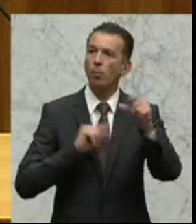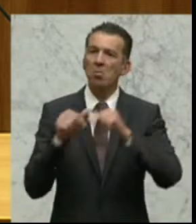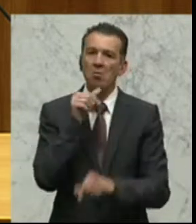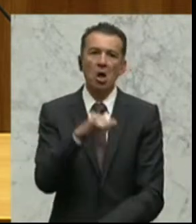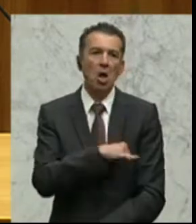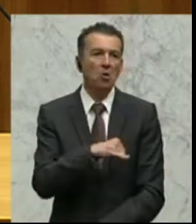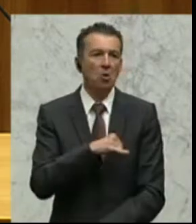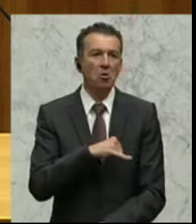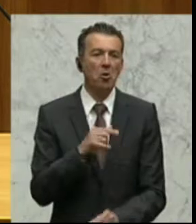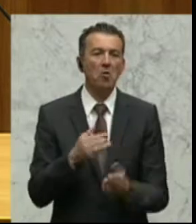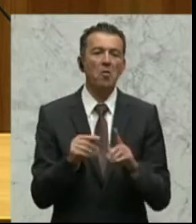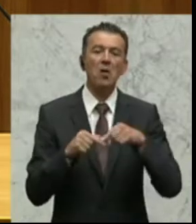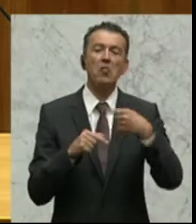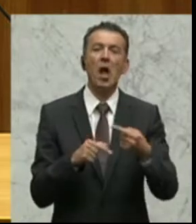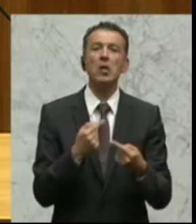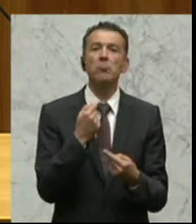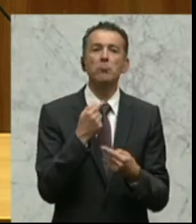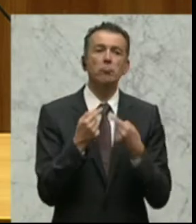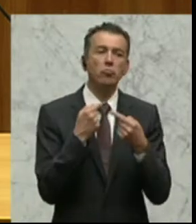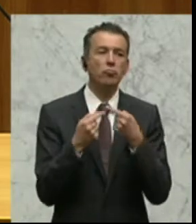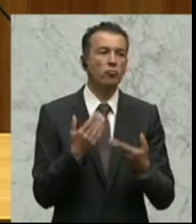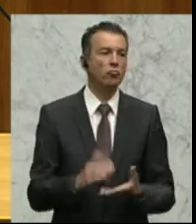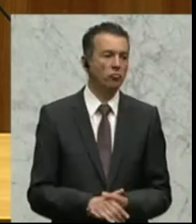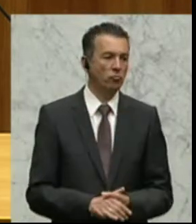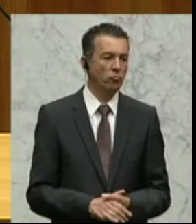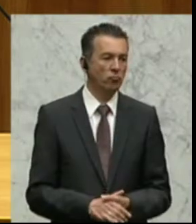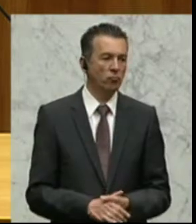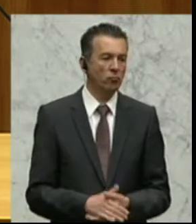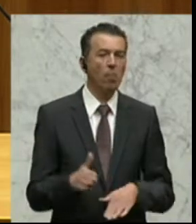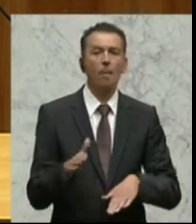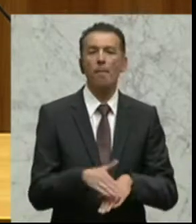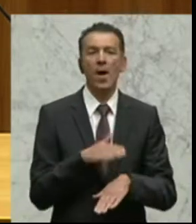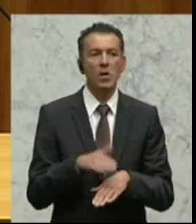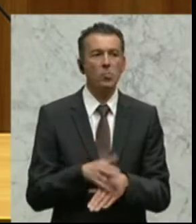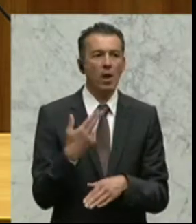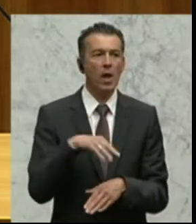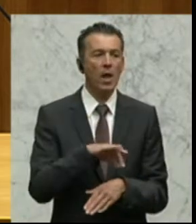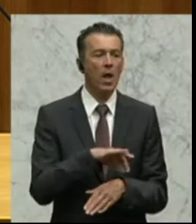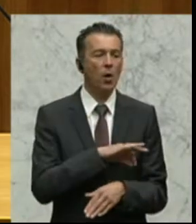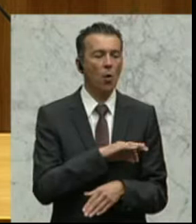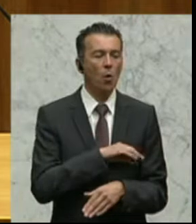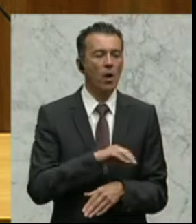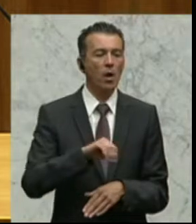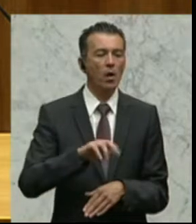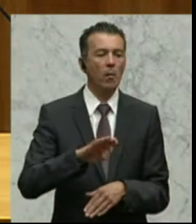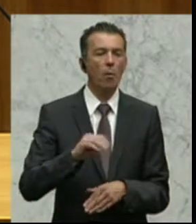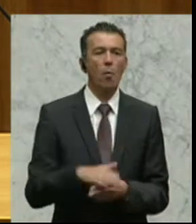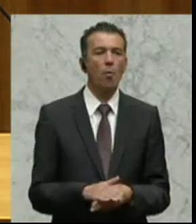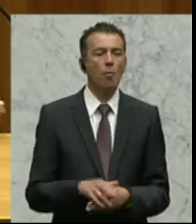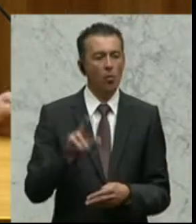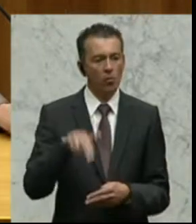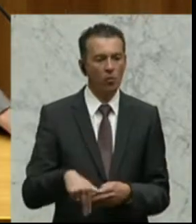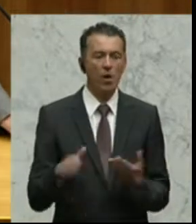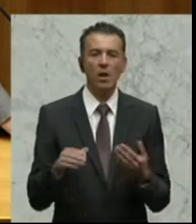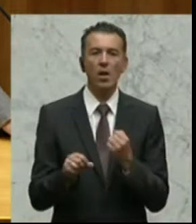Redner dann zu berichten haben. Weil wenn man bedenkt, dass beispielsweise der Herr Kollege Mumm aus Wien, der Arbeiterkammerdirektor, drinnen sitzt in der Expertenrunde, kann ich mir